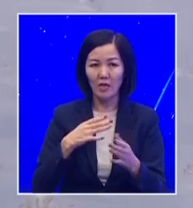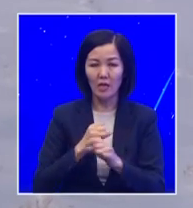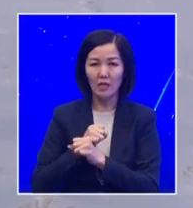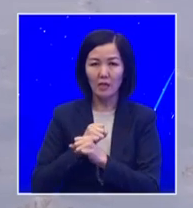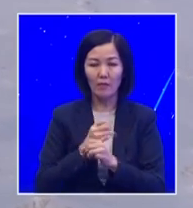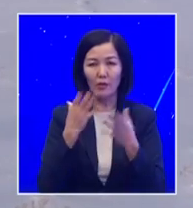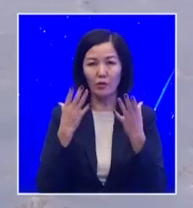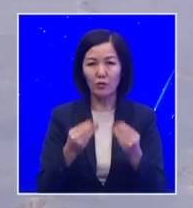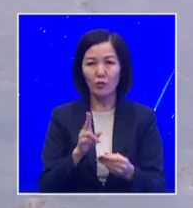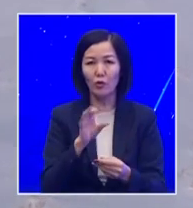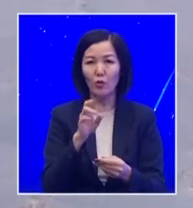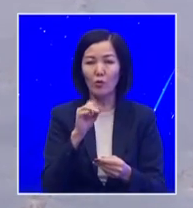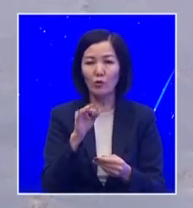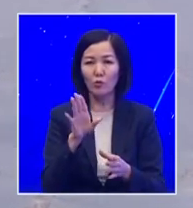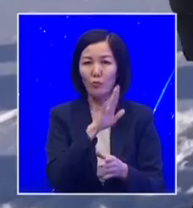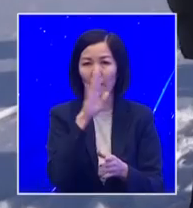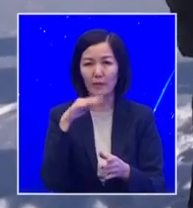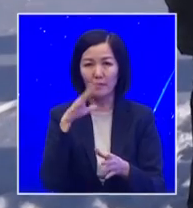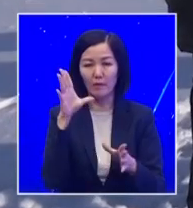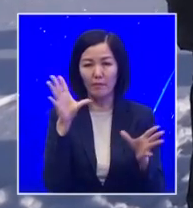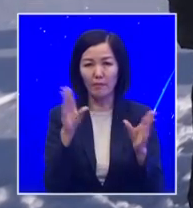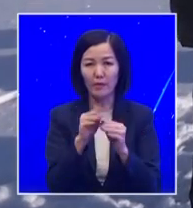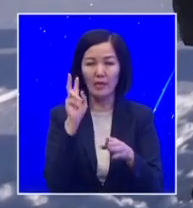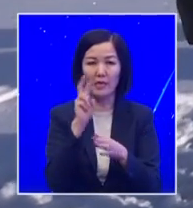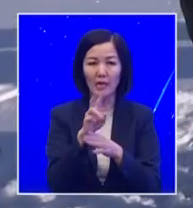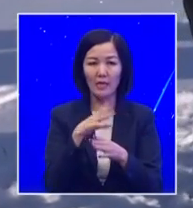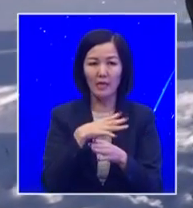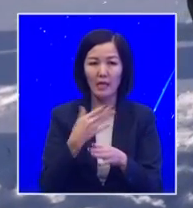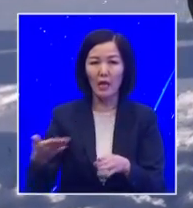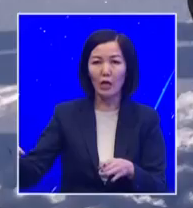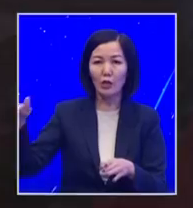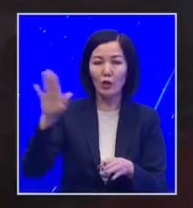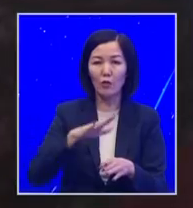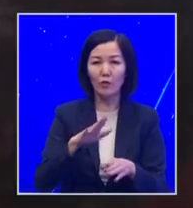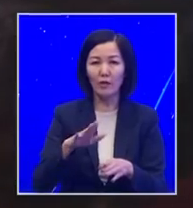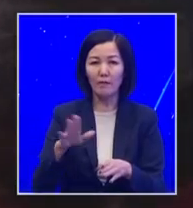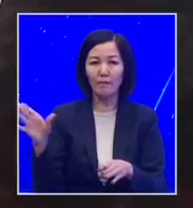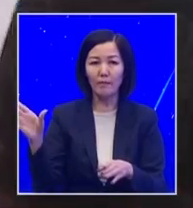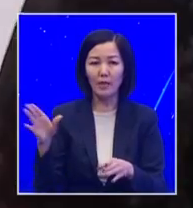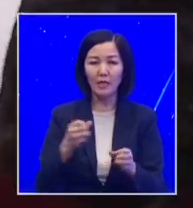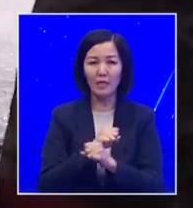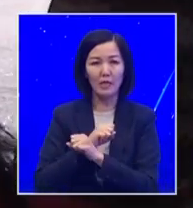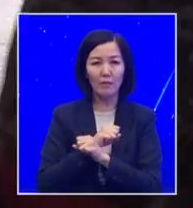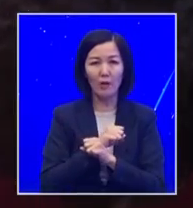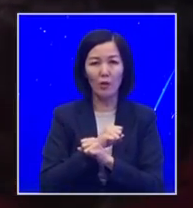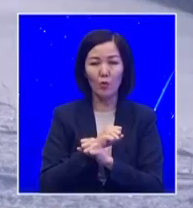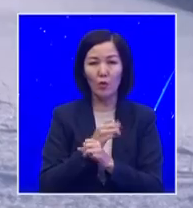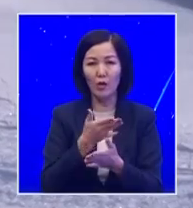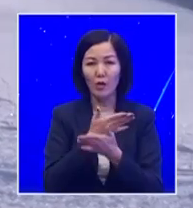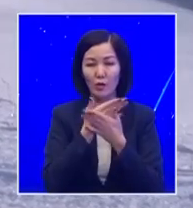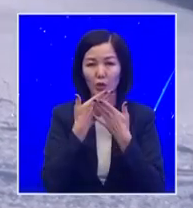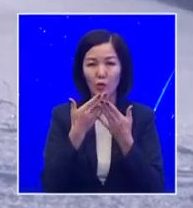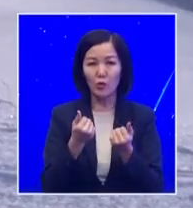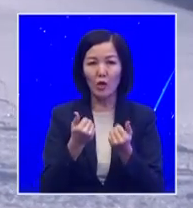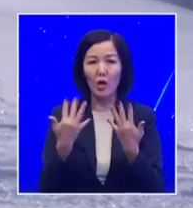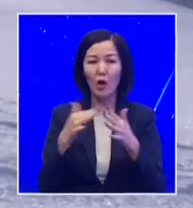ауданына сырғанақ тебуге келген ата-анасымен бірге. Тау етегіндегі бұл жер жаппай демалуға арналмаған. 500 гектар алқап жеке шаруа